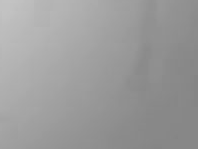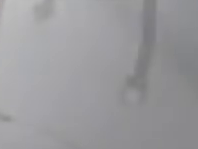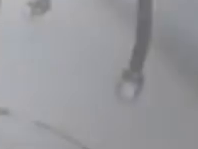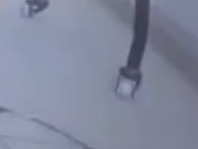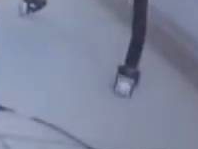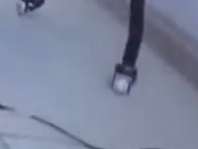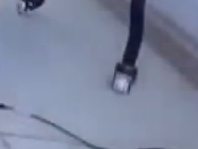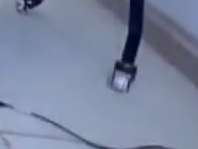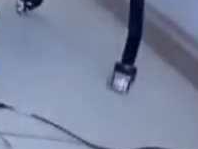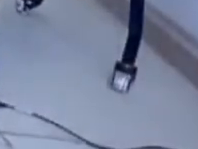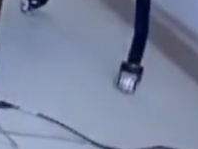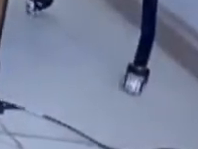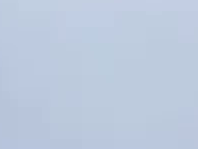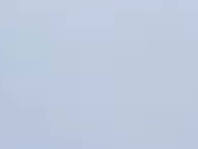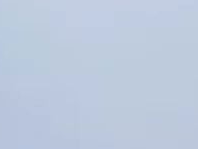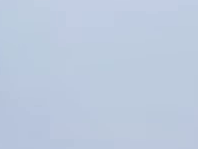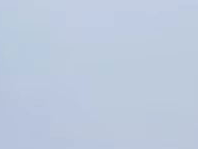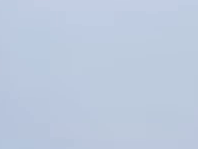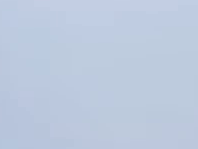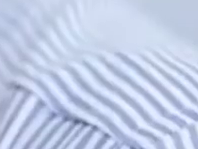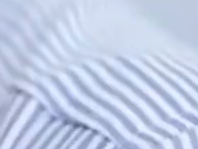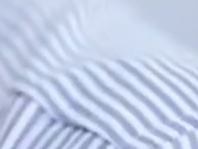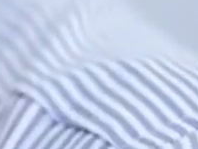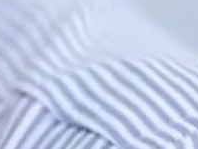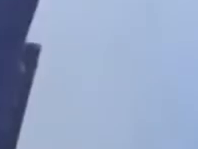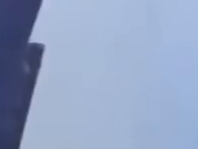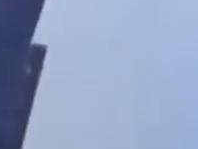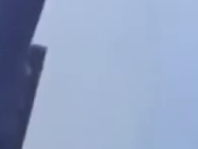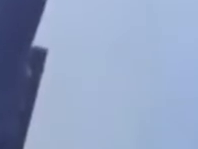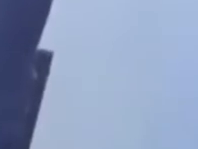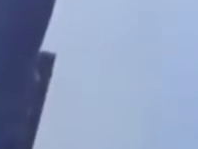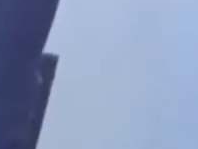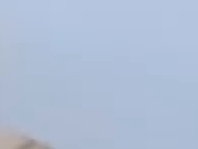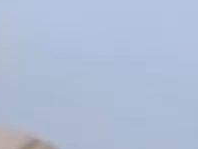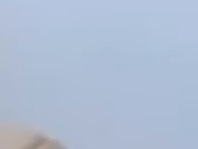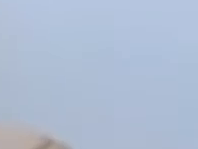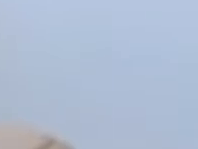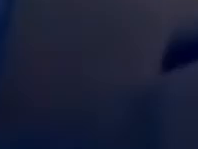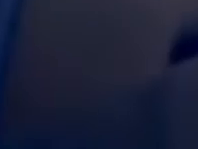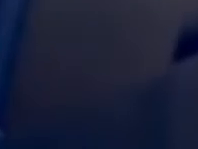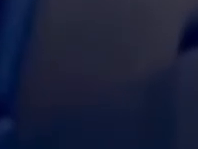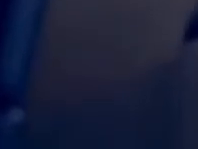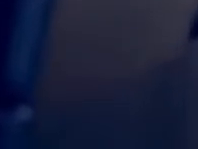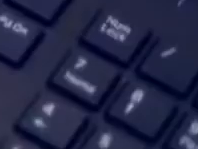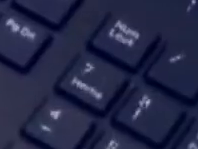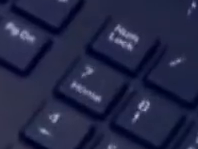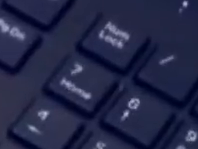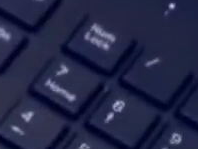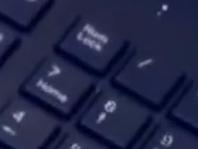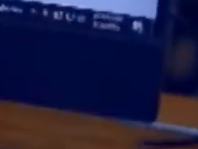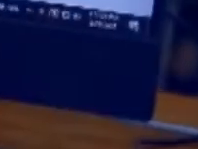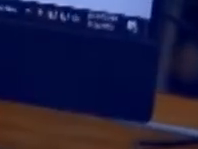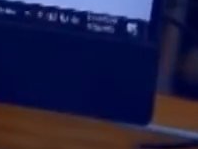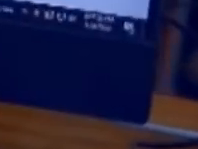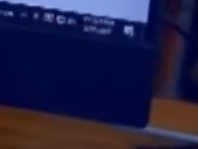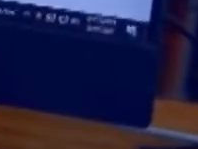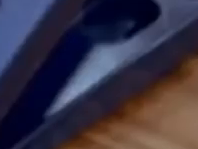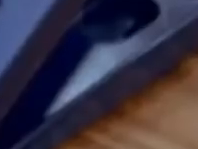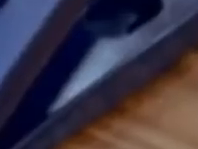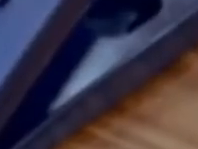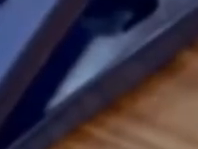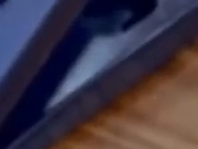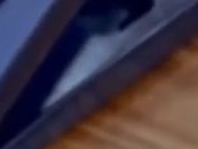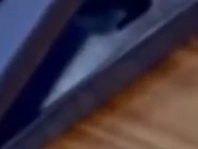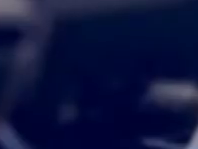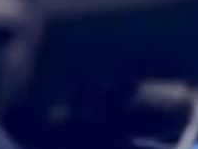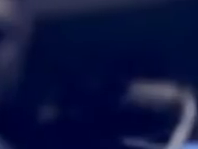0800 110 827. Wafanyakazi wetu wenye weledi na ufanisi wa hali ya juu wapo tayari kukuhudumia na kutatua malalamiko,